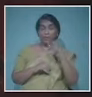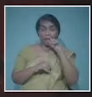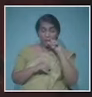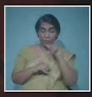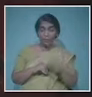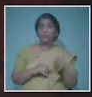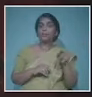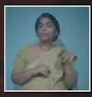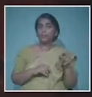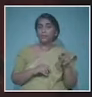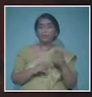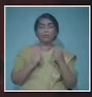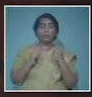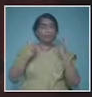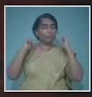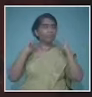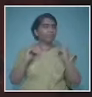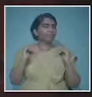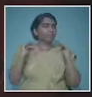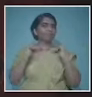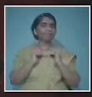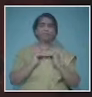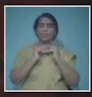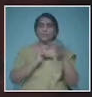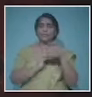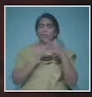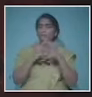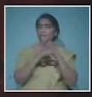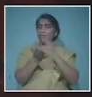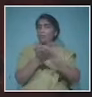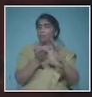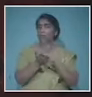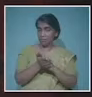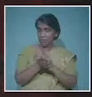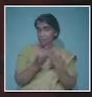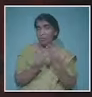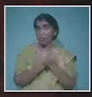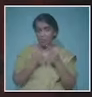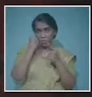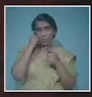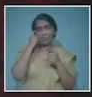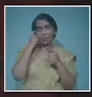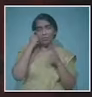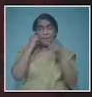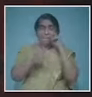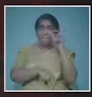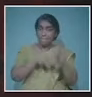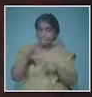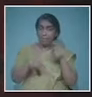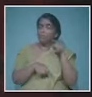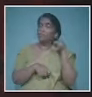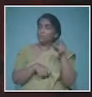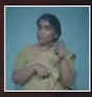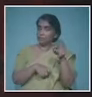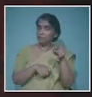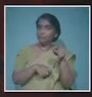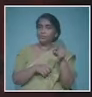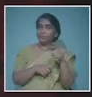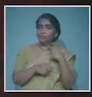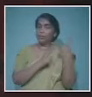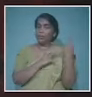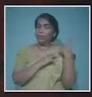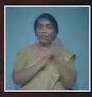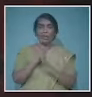ලෙස සමෘද්ධිමත් නැත්නම් සමාජ සුබසාධනයක් අවශ්‍ය වෙච්ච පිරිසට ඔබතුමා